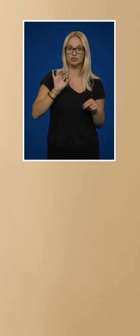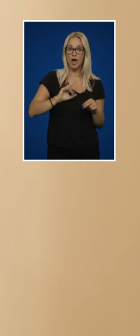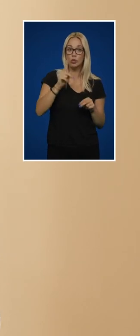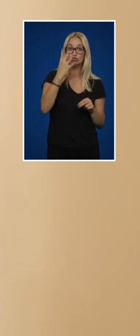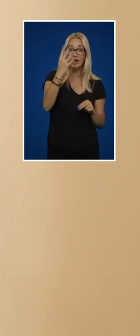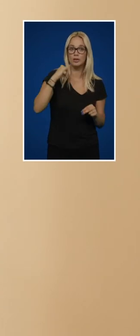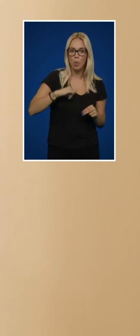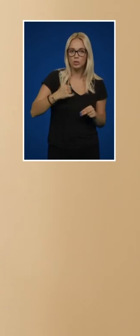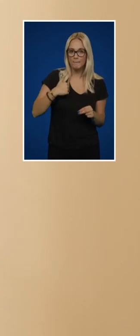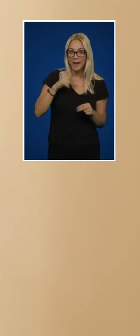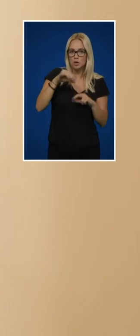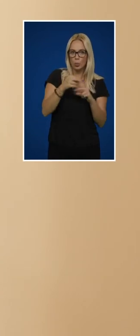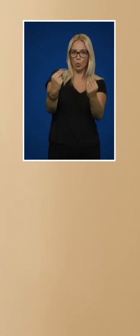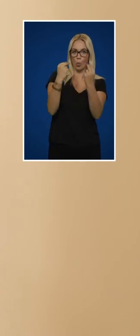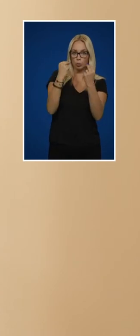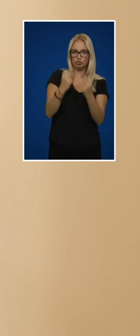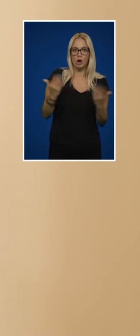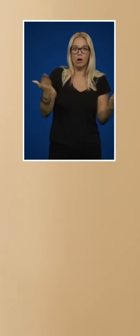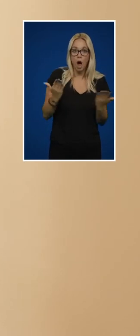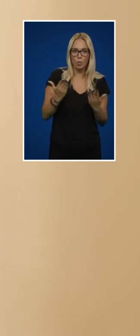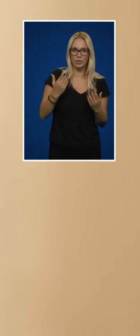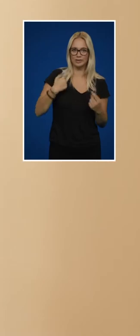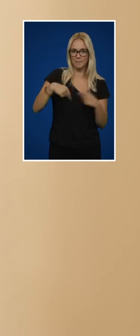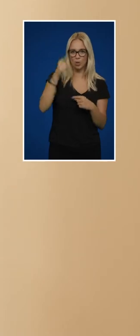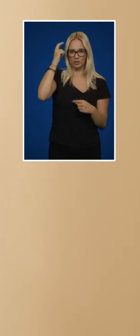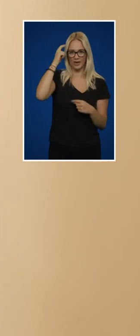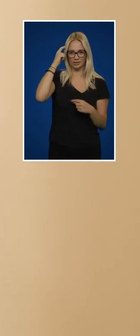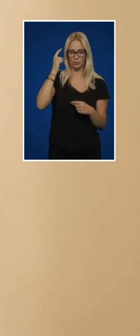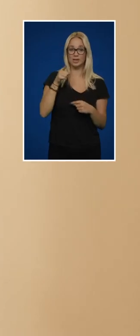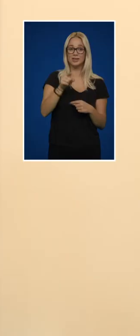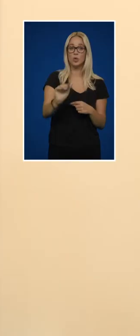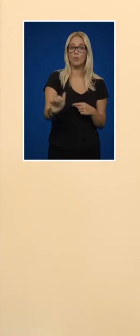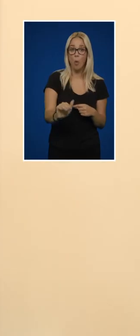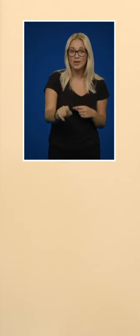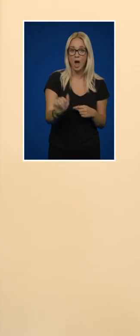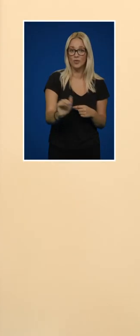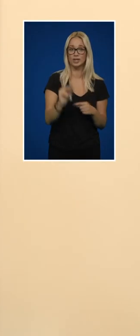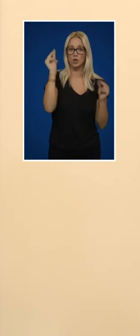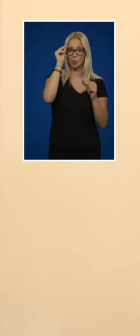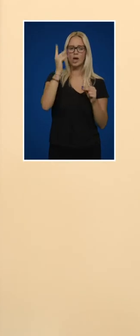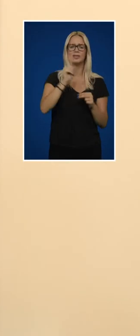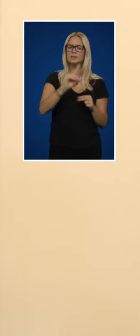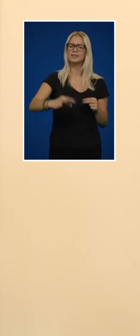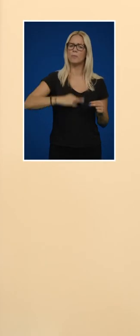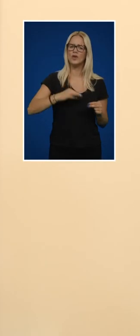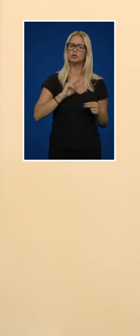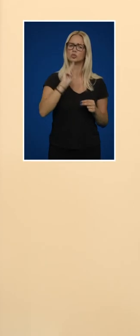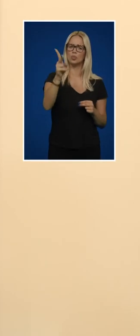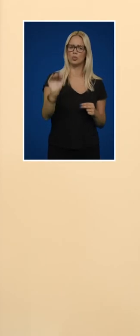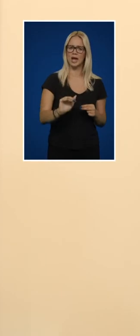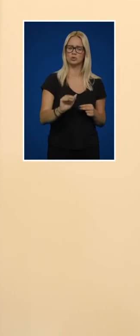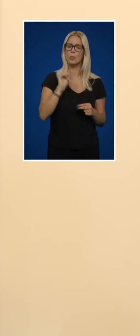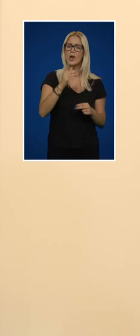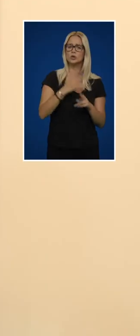da si ti ovaj, u vrtiću učio da ne povrijeđuješ druge i da očistiš iza sebe. Mislim, stvari